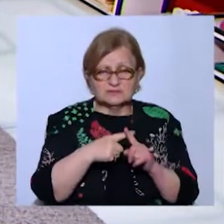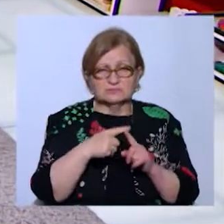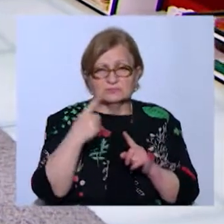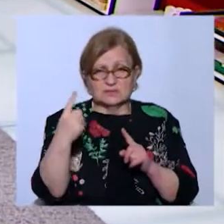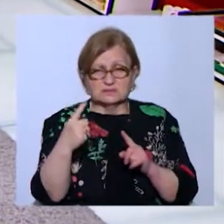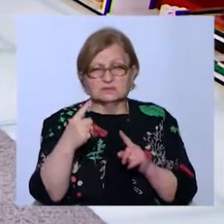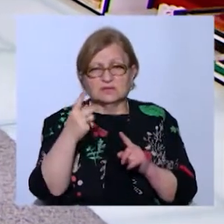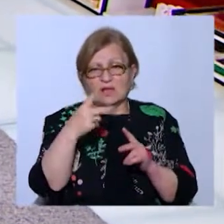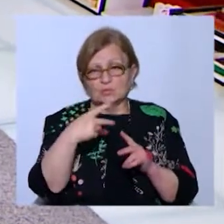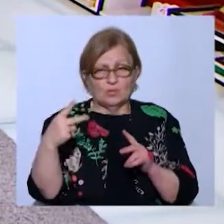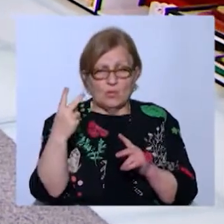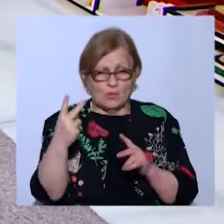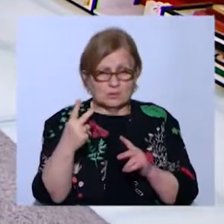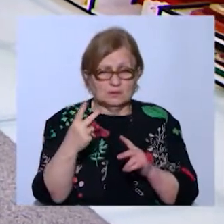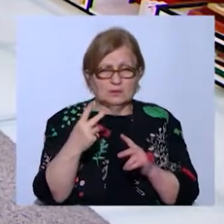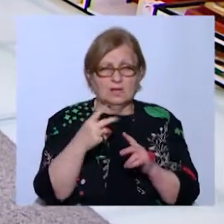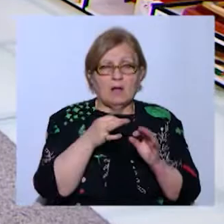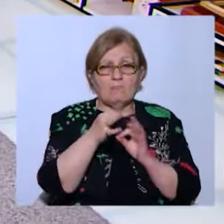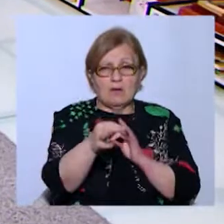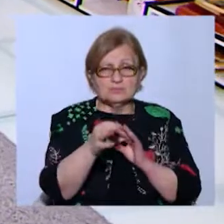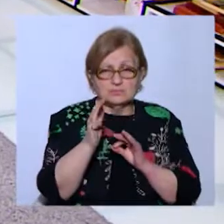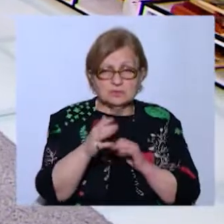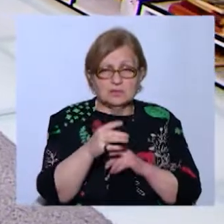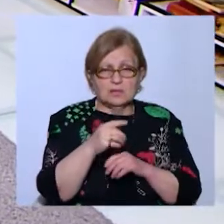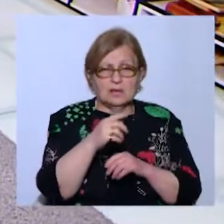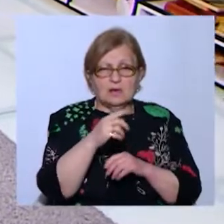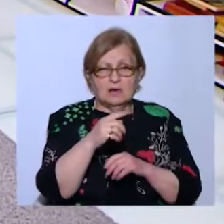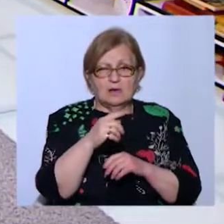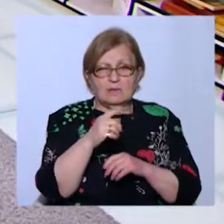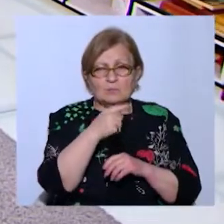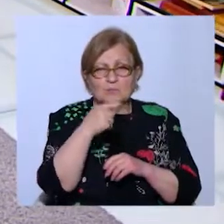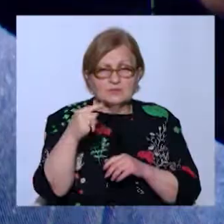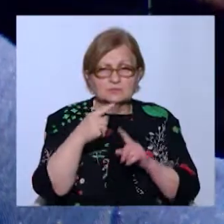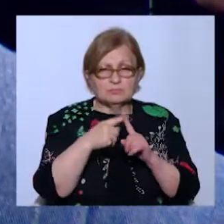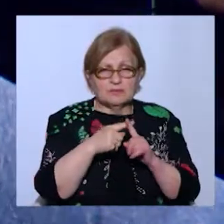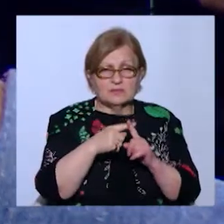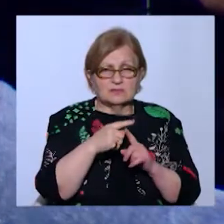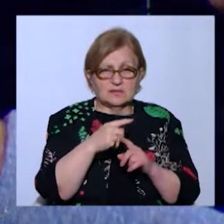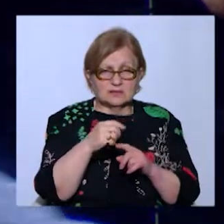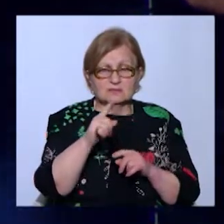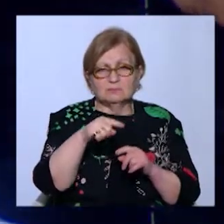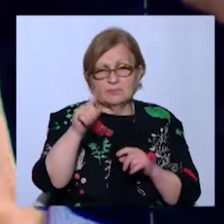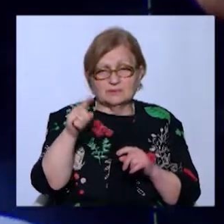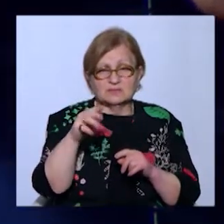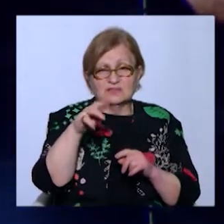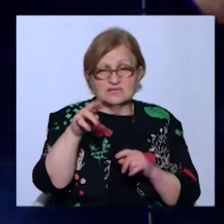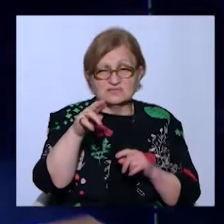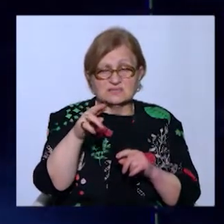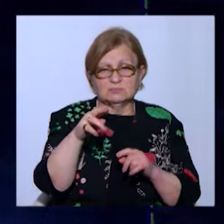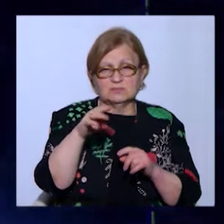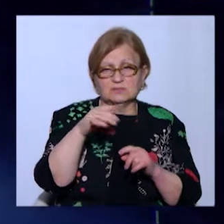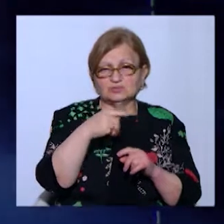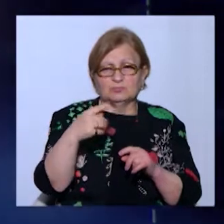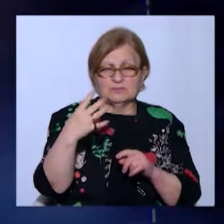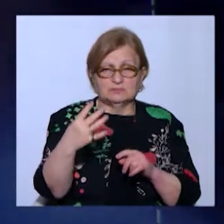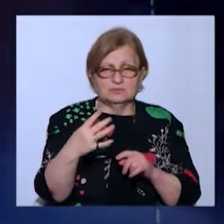ტოლი და ამონახსნიც აი ესეთნაირად იწერება - b ნახევარს + - ფესვი ამ დისკრიმინატის მეოთხედიდან და